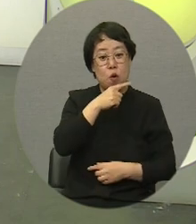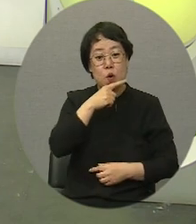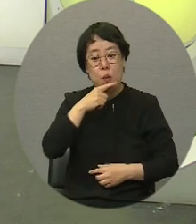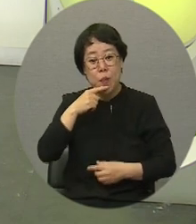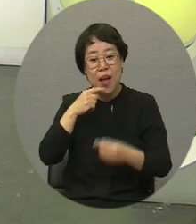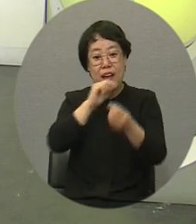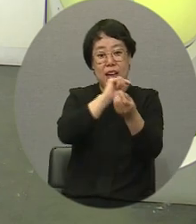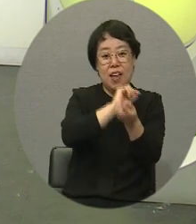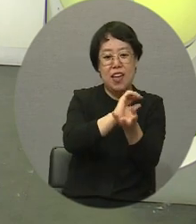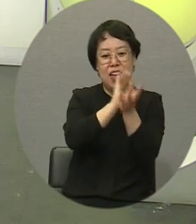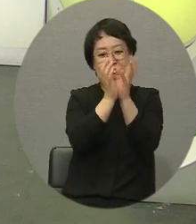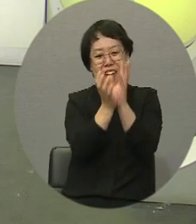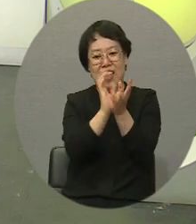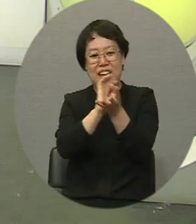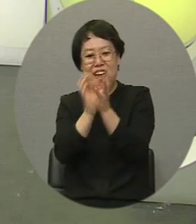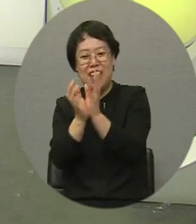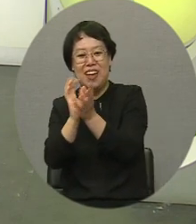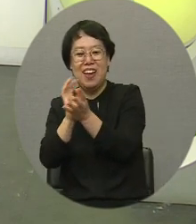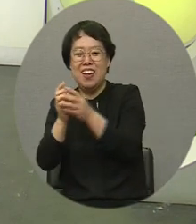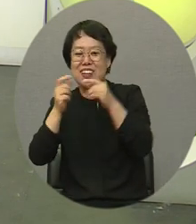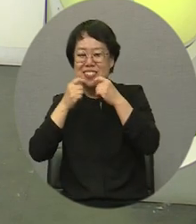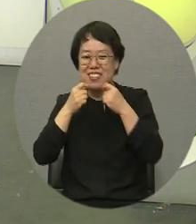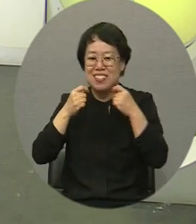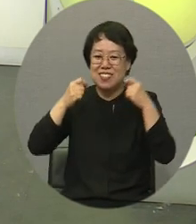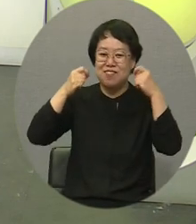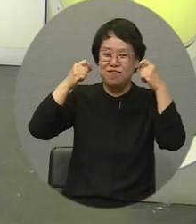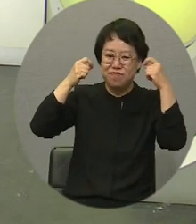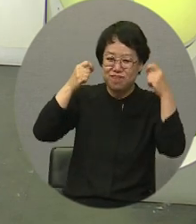진달래가 생꼬드는 봄봄